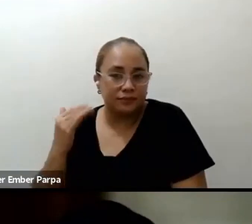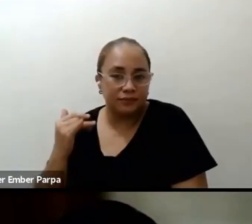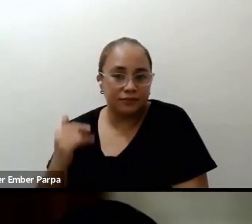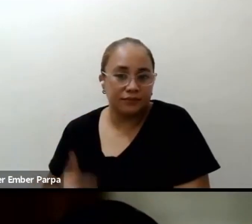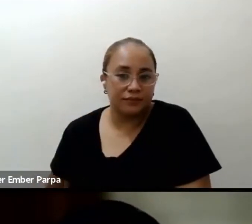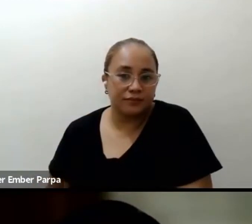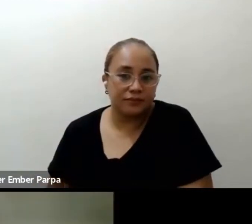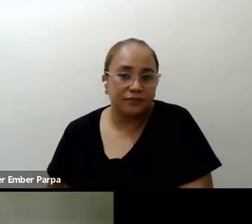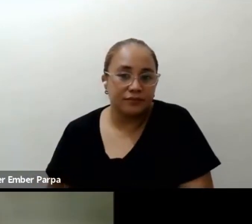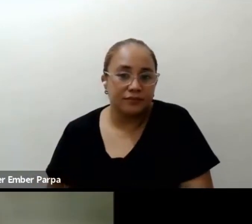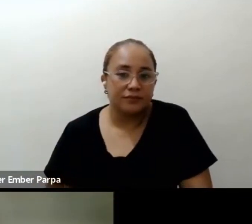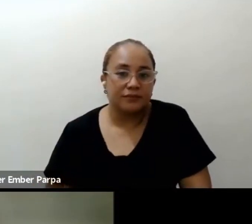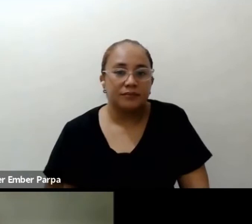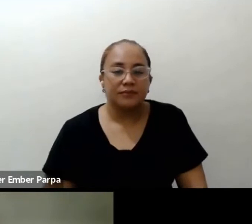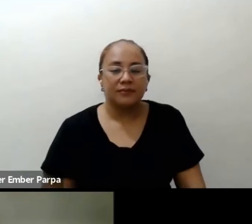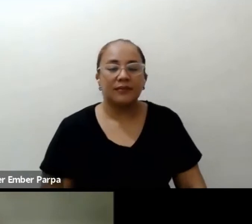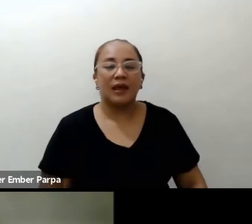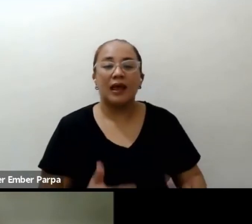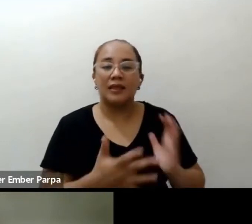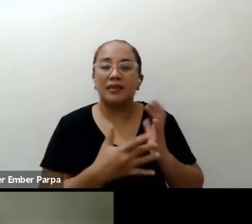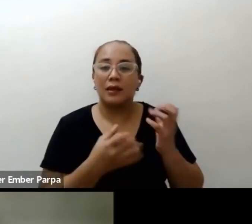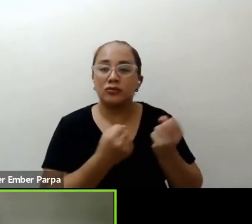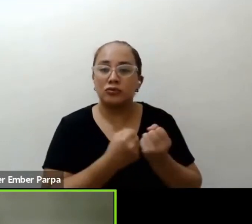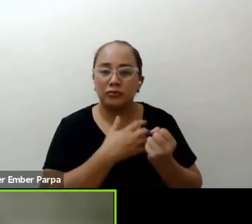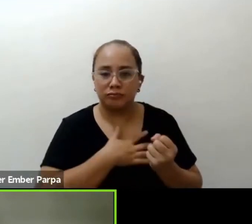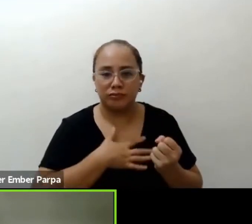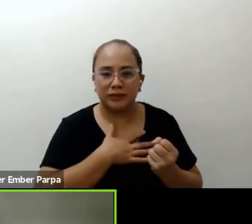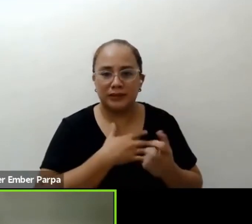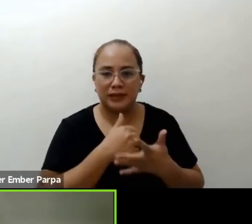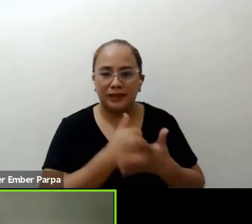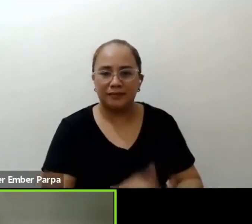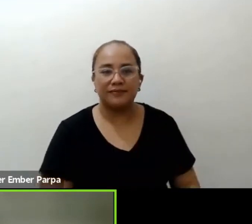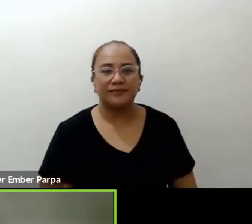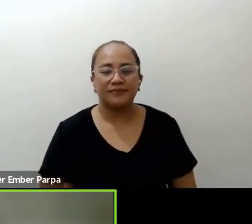tech support, pakitulong lang. Oo.